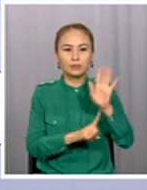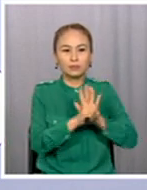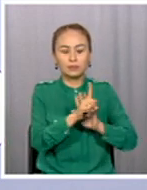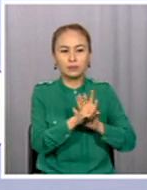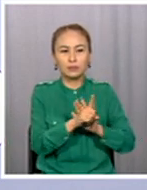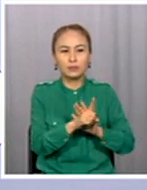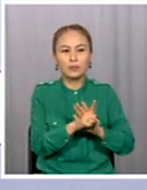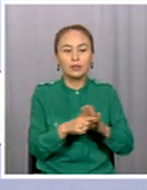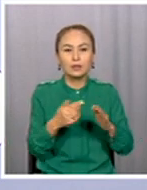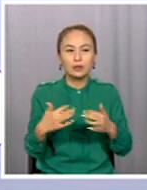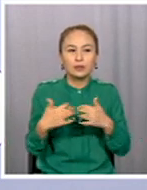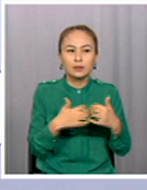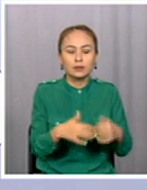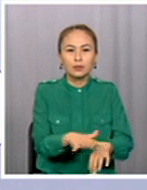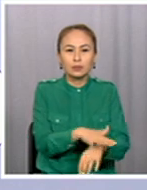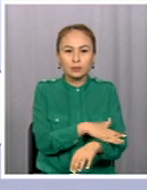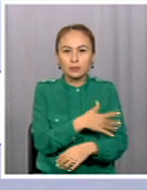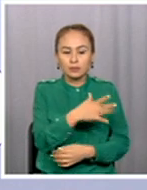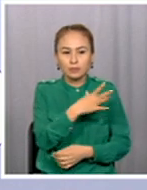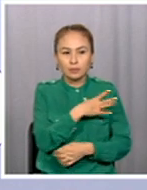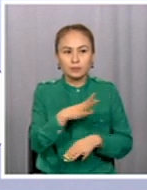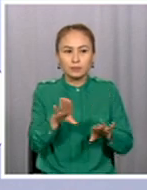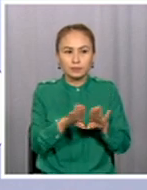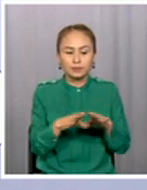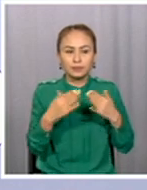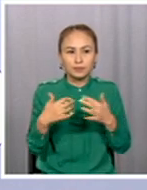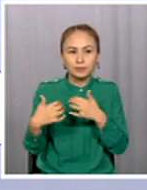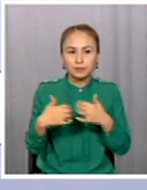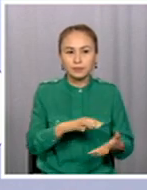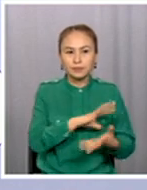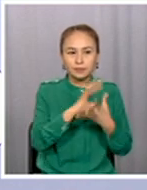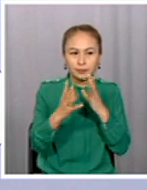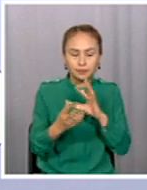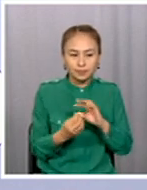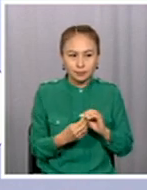Бұл күрес ұзаққа созылды. Алайда осы күрестің нәтижесінде